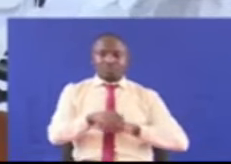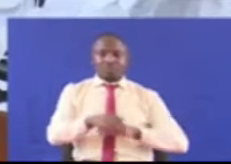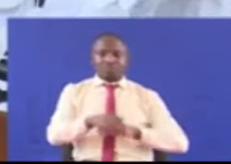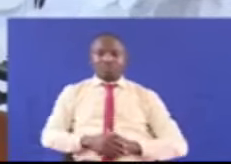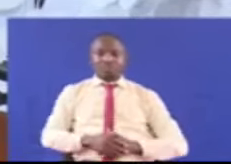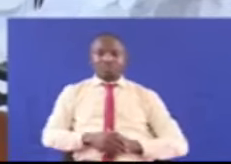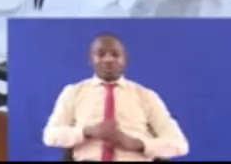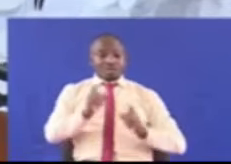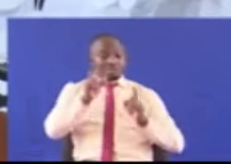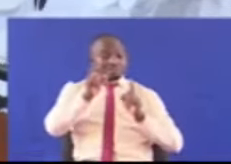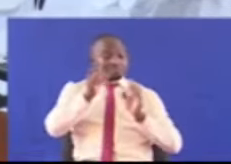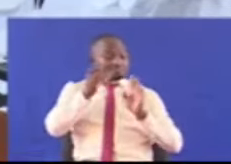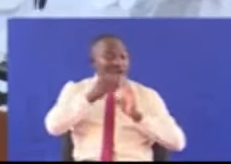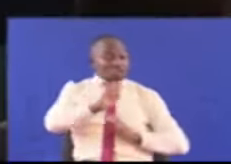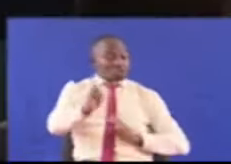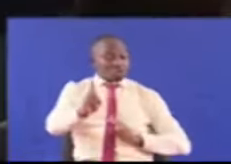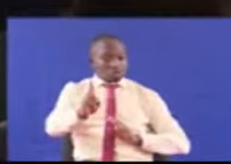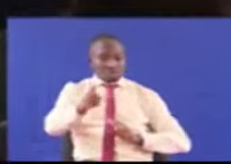Sina mayo.